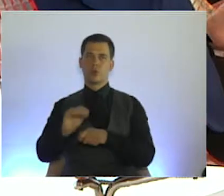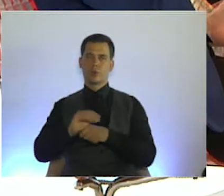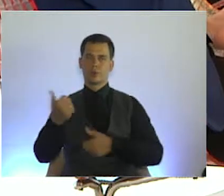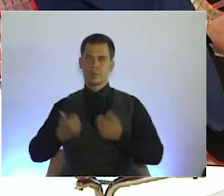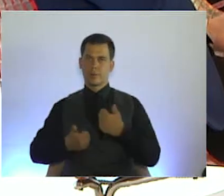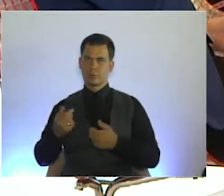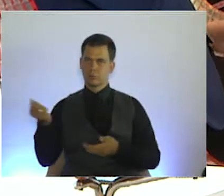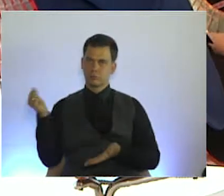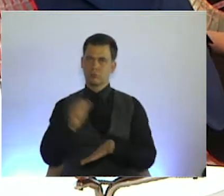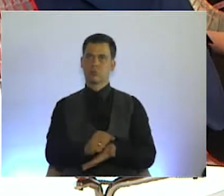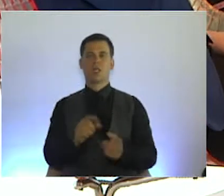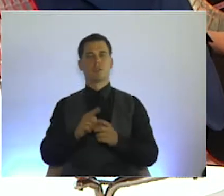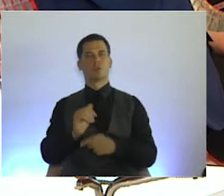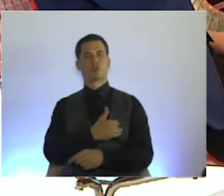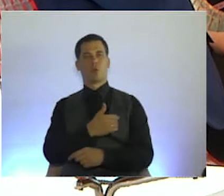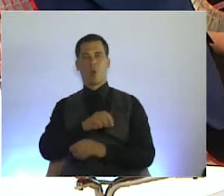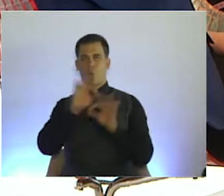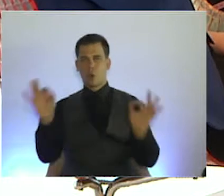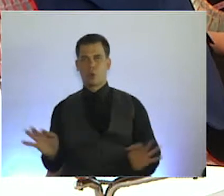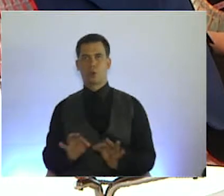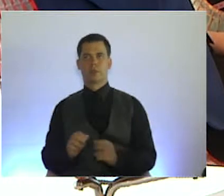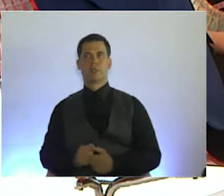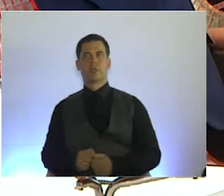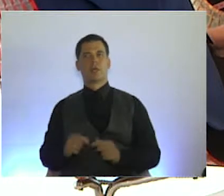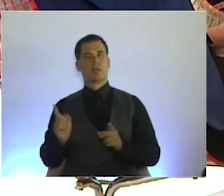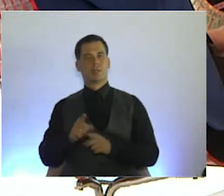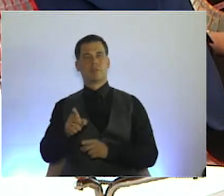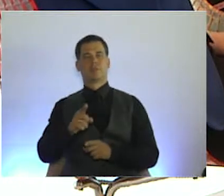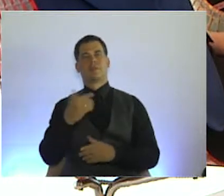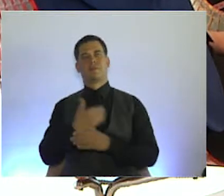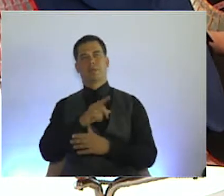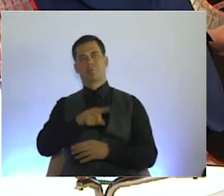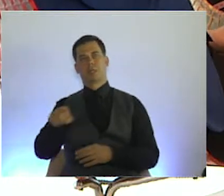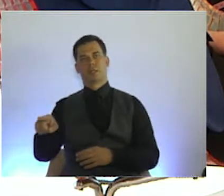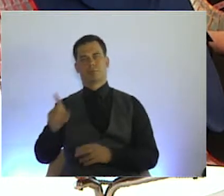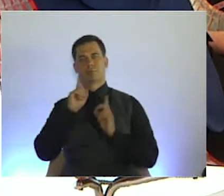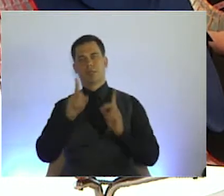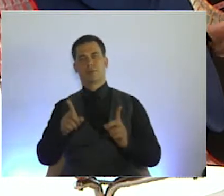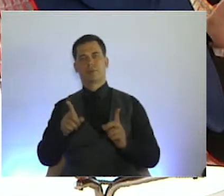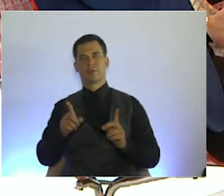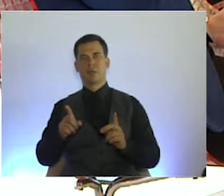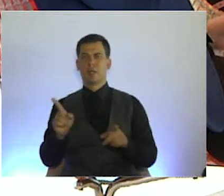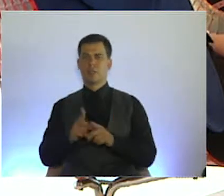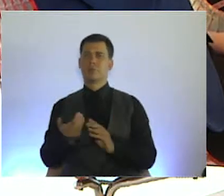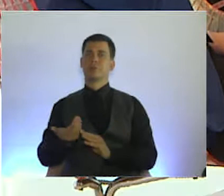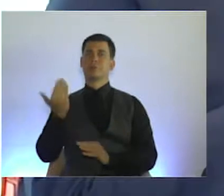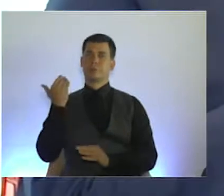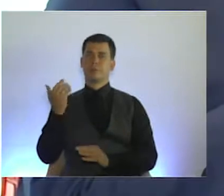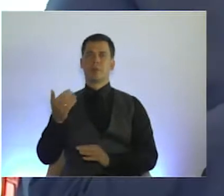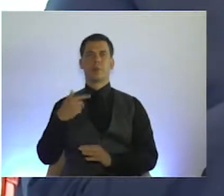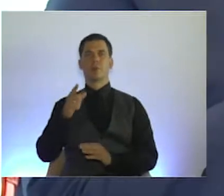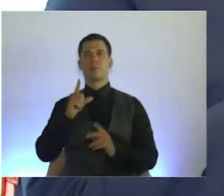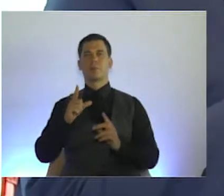zawodowe, szkolnictwo ogólne, ale też samych przedsiębiorców. Ja muszę Państwu powiedzieć, że poprzednia perspektywa